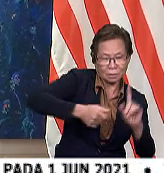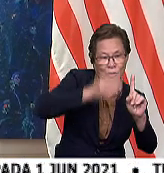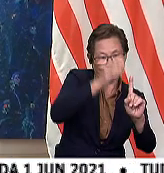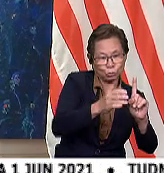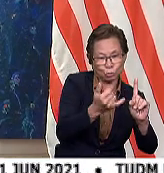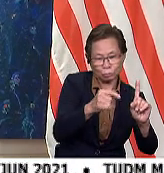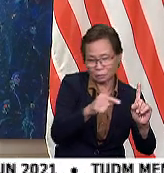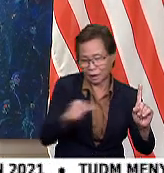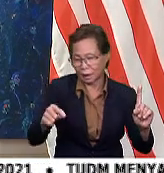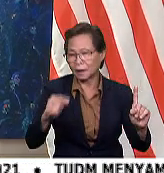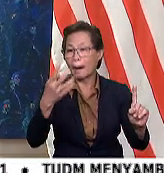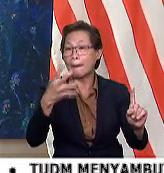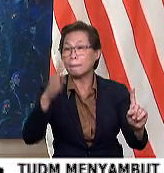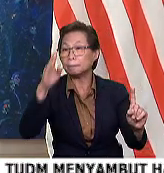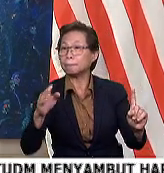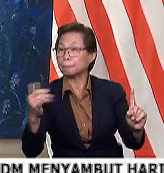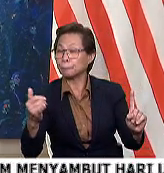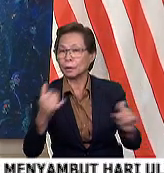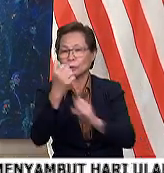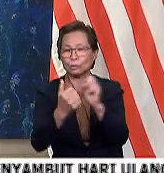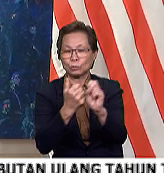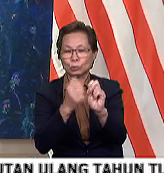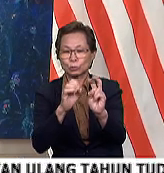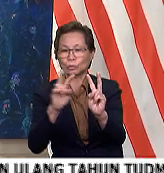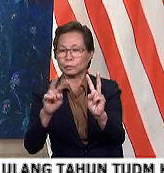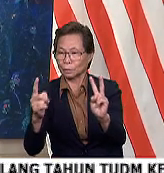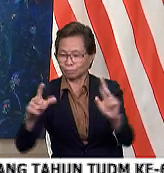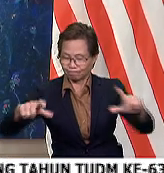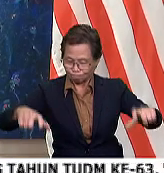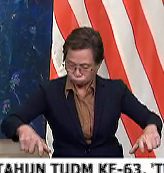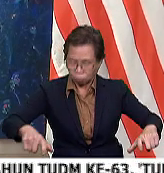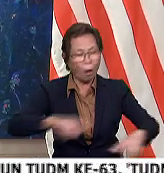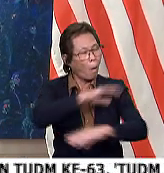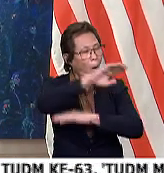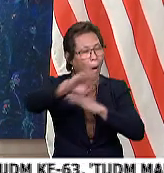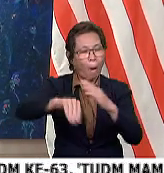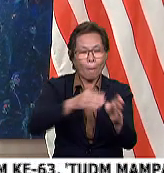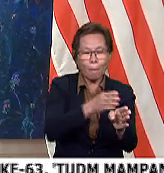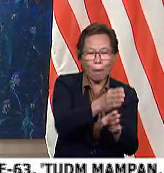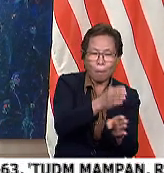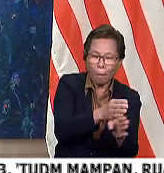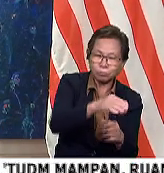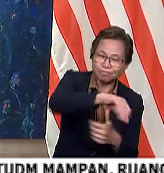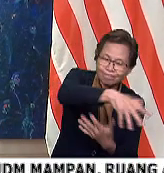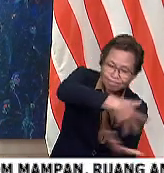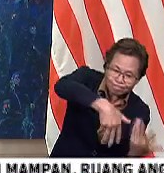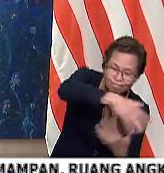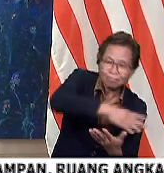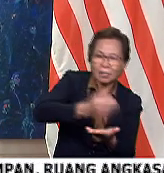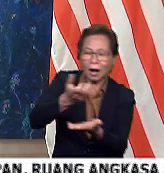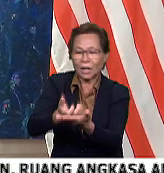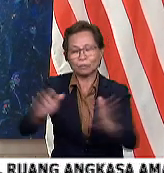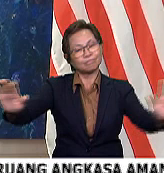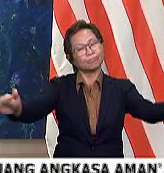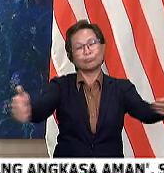satu John hingga 14 Jun 2021 semua sektor sosial dan ekonomi